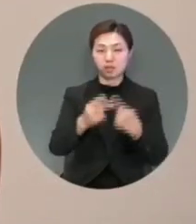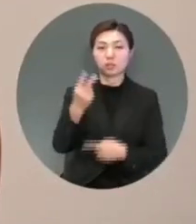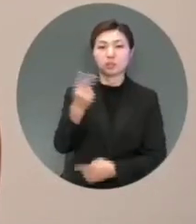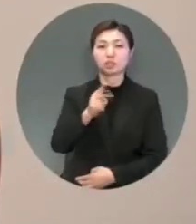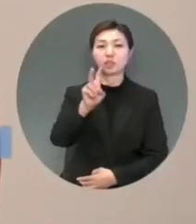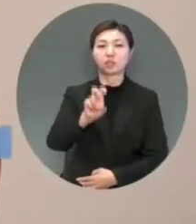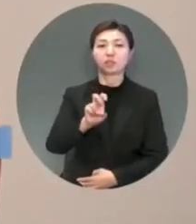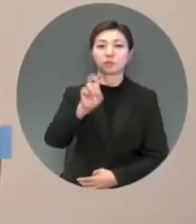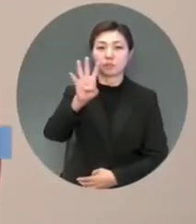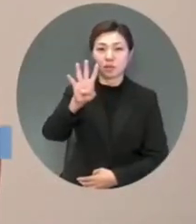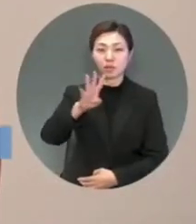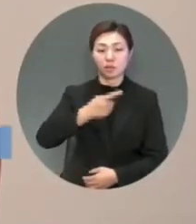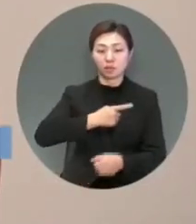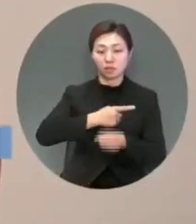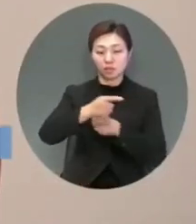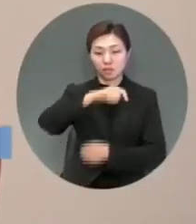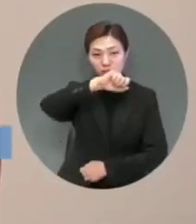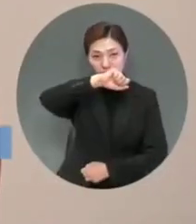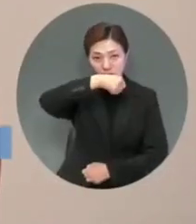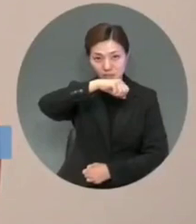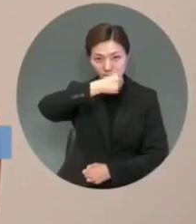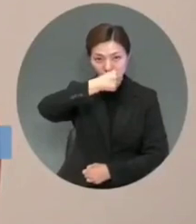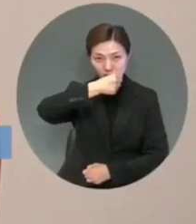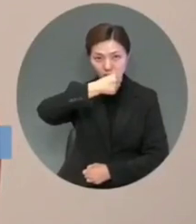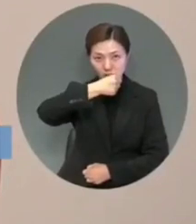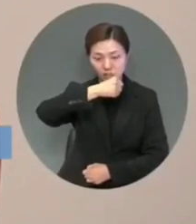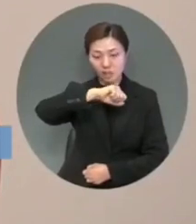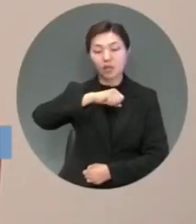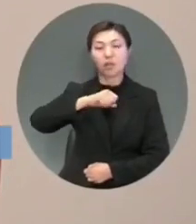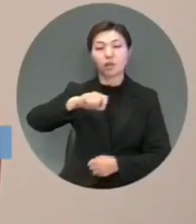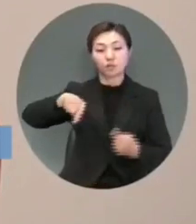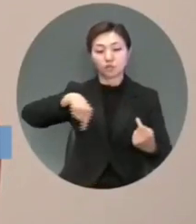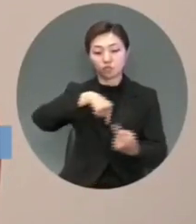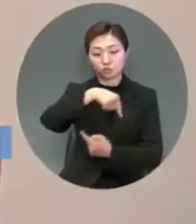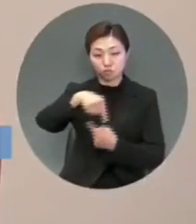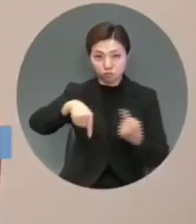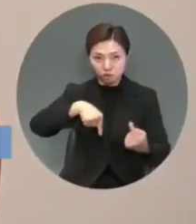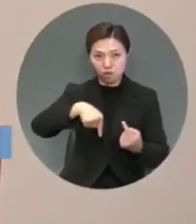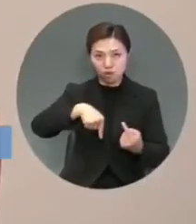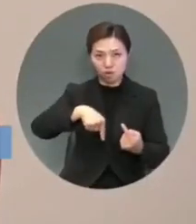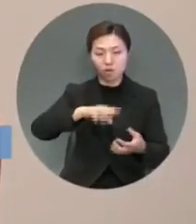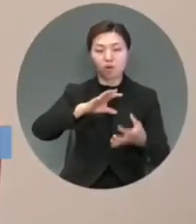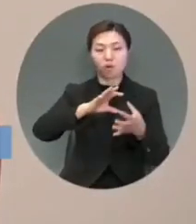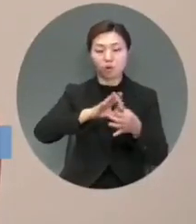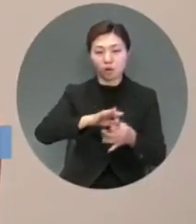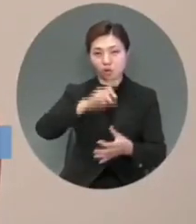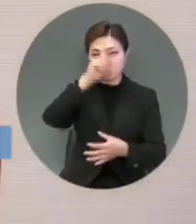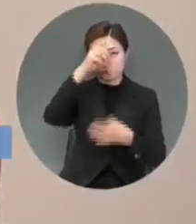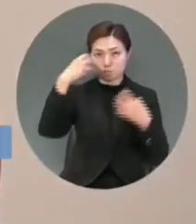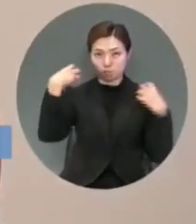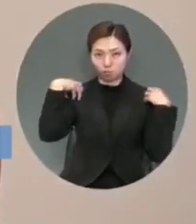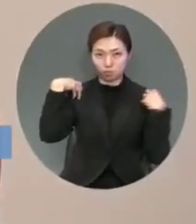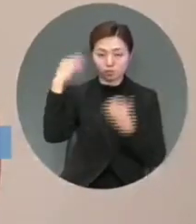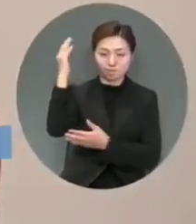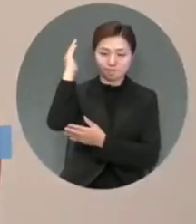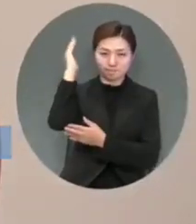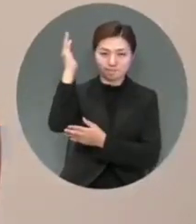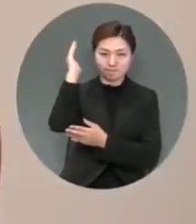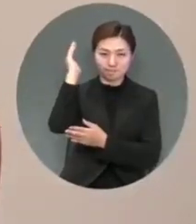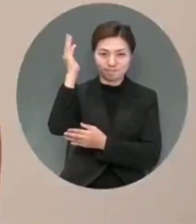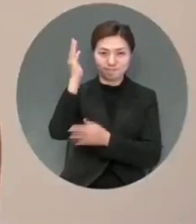2024년도 예산안 및 기금운용 계획안에 대한 정부의 시정연설을 상정합니다.